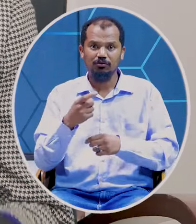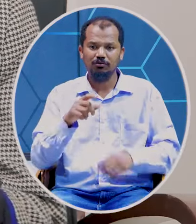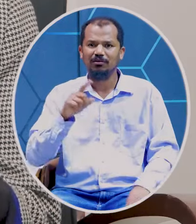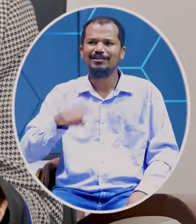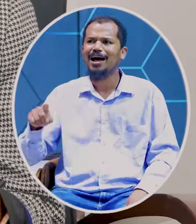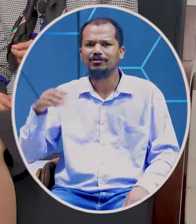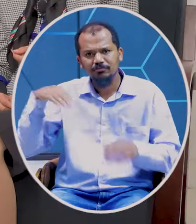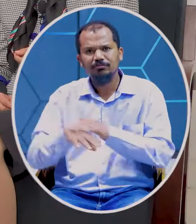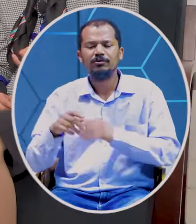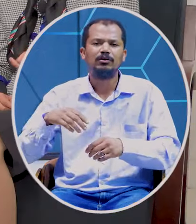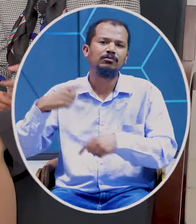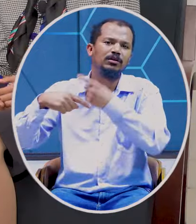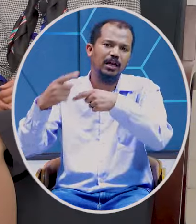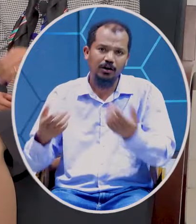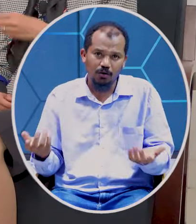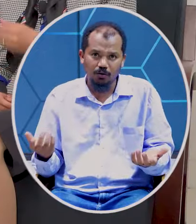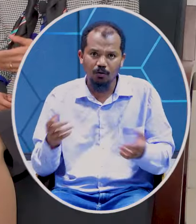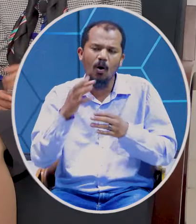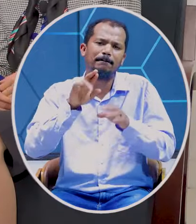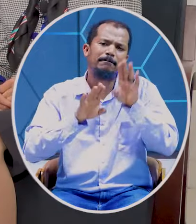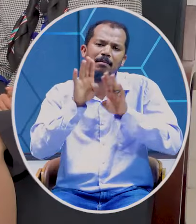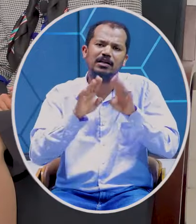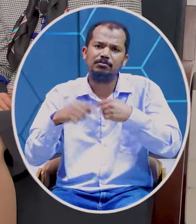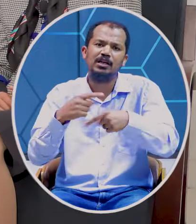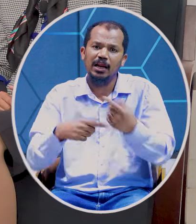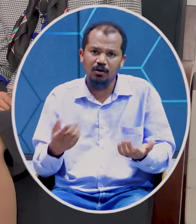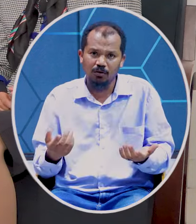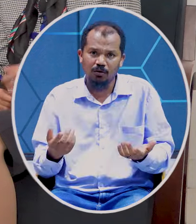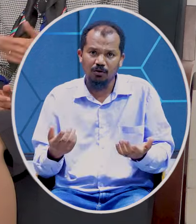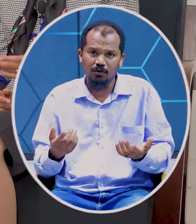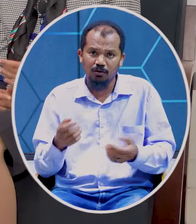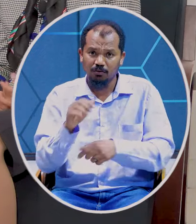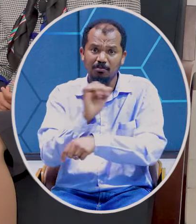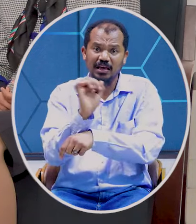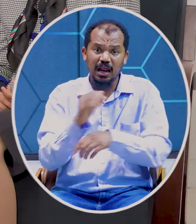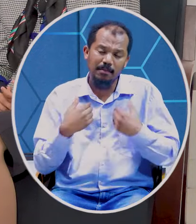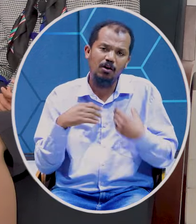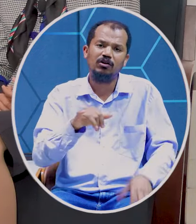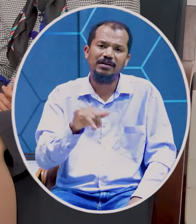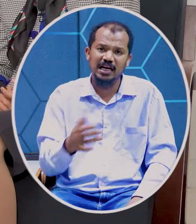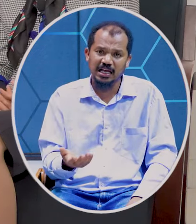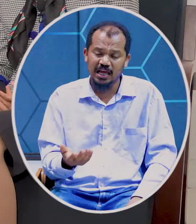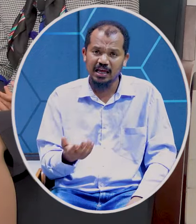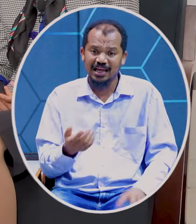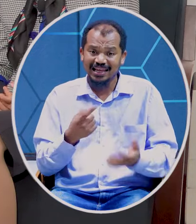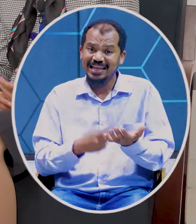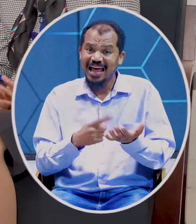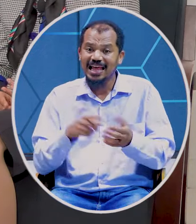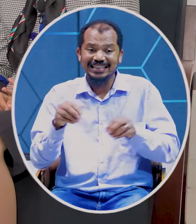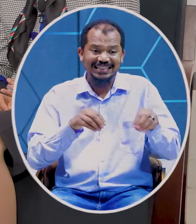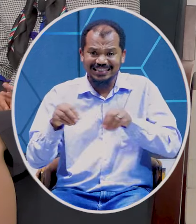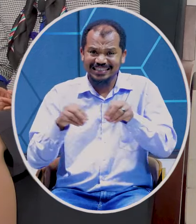ነው ታክሲ ይዘን ብንሄድ ይቀም ይመርጣናል ወይም በባስ ብንሄድ ይመርጣለን መኪና ያለውም እንደዛውና